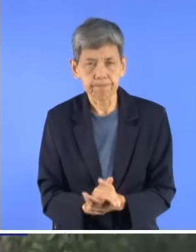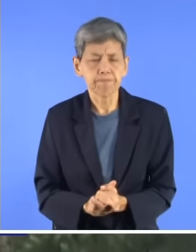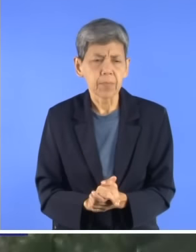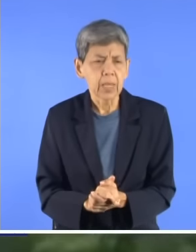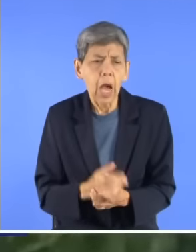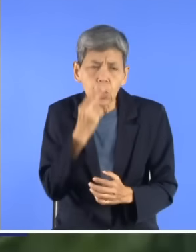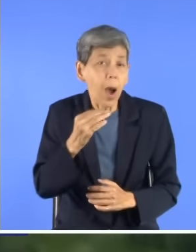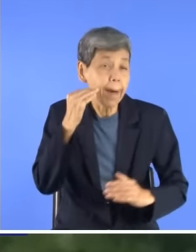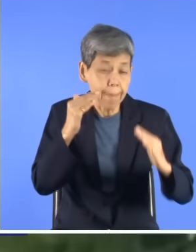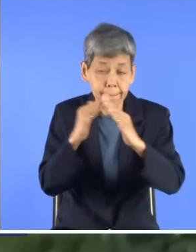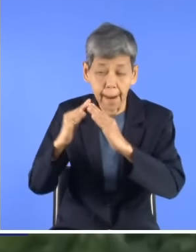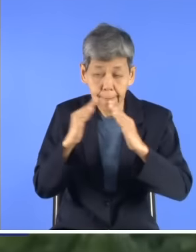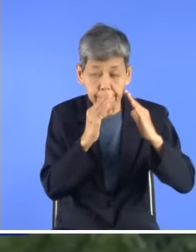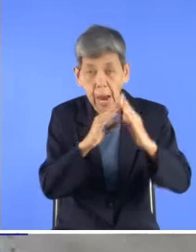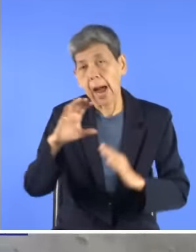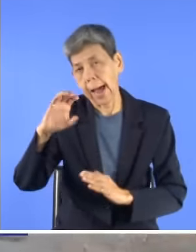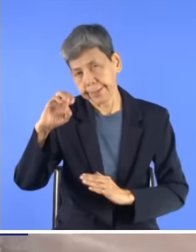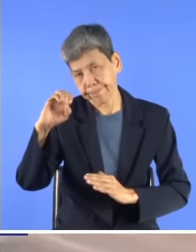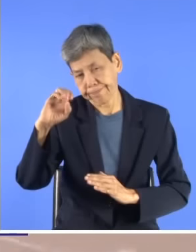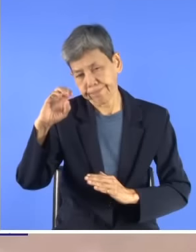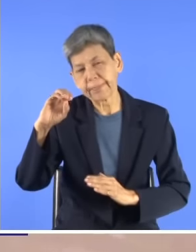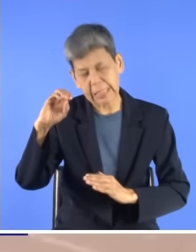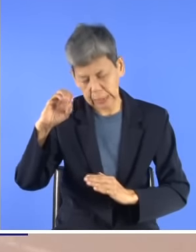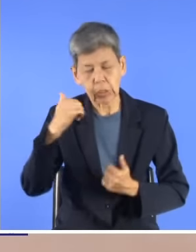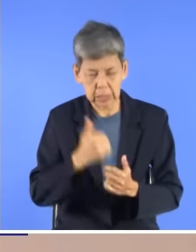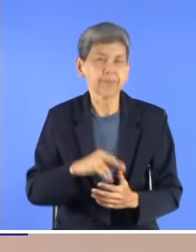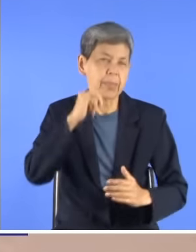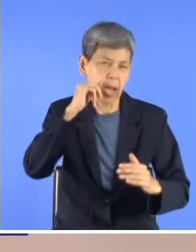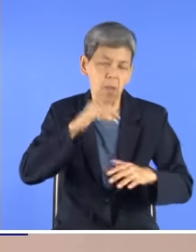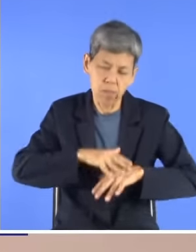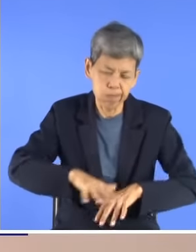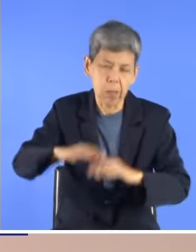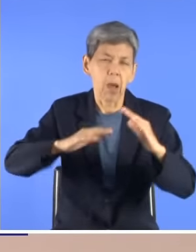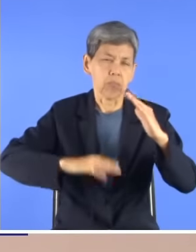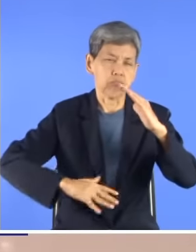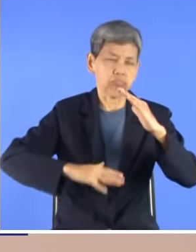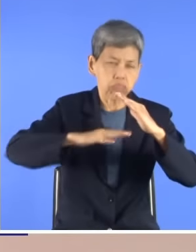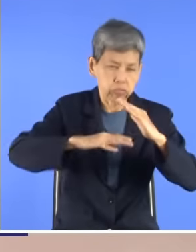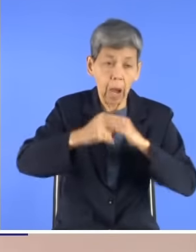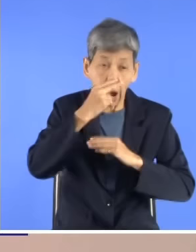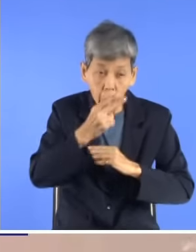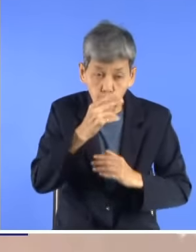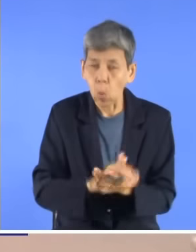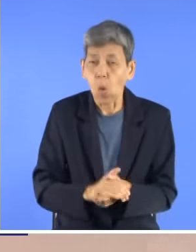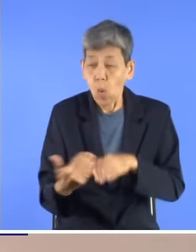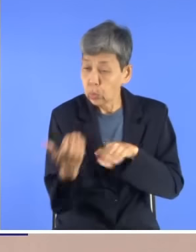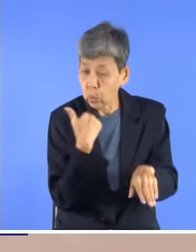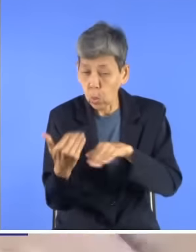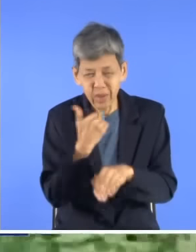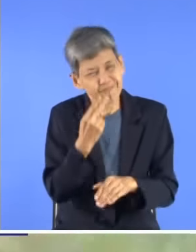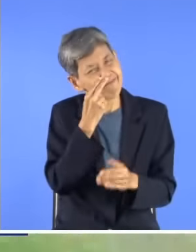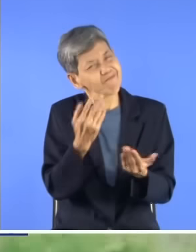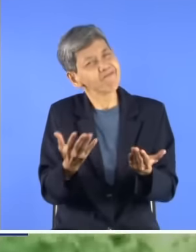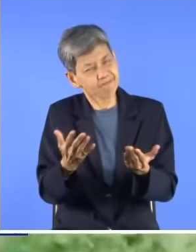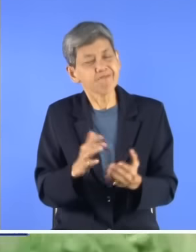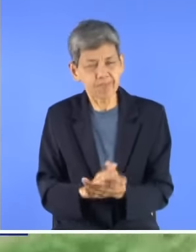ก็มีบ้านเรือนเนี่ยมากกว่า50หลังคาเรือนตอนนี้ก็ถูกน้ำป่าเนี่ยเข้าท่วมที่เห็นในภาพนะครับถนนหนทางก็เป็นแบบนี้